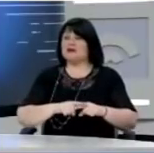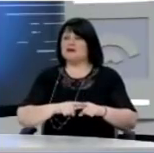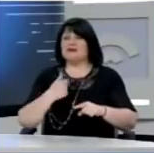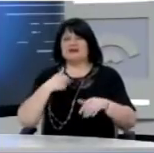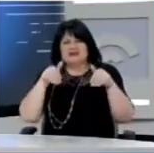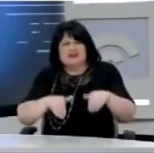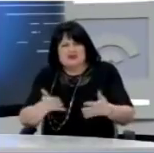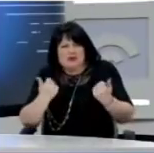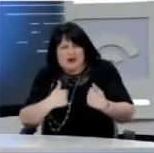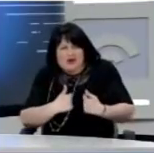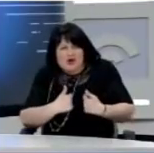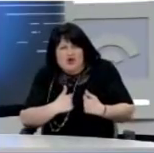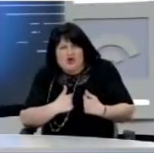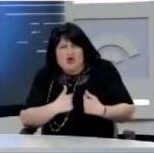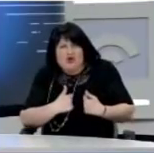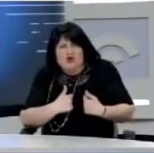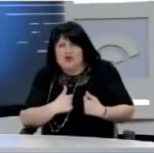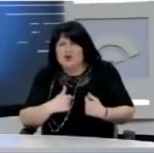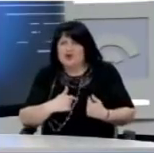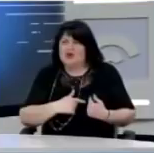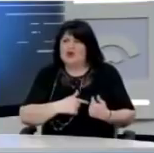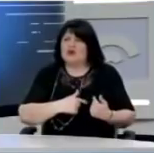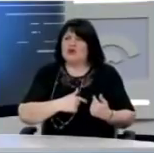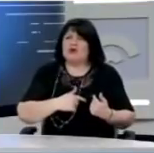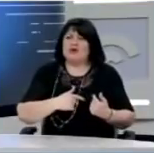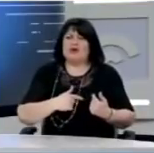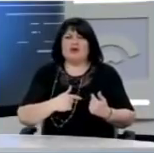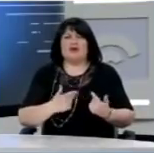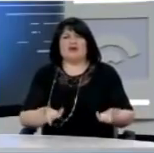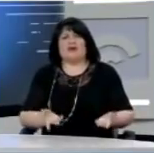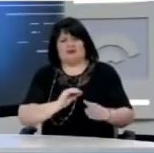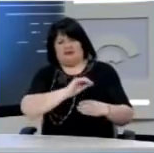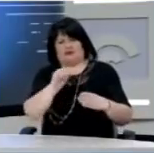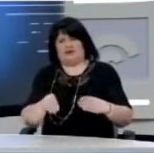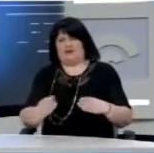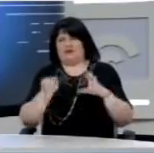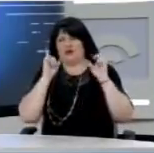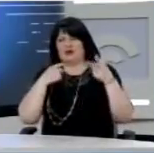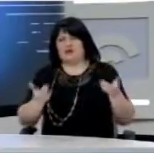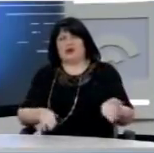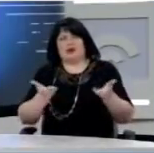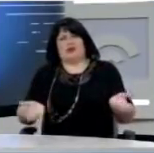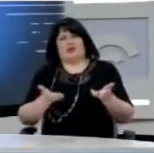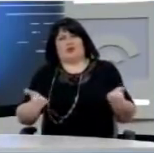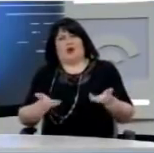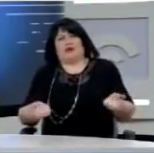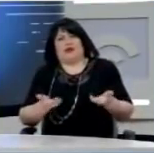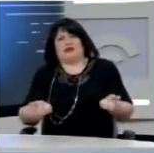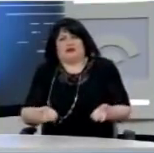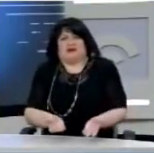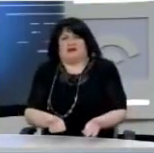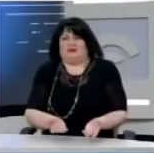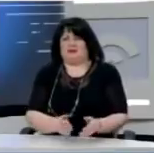σεβασμό. Παρακαλώ, τώρα τι κάνετε ακριβώς? Έχετε πάρει και μεταγραφή στη Νέα Δημοκρατία, τώρα εσείς και έχετε...